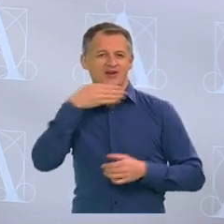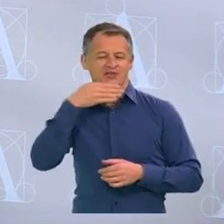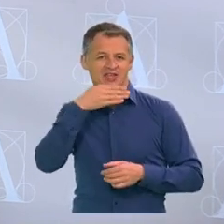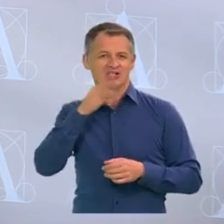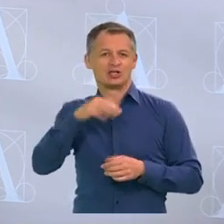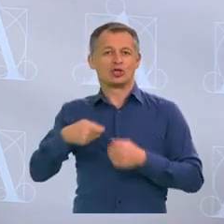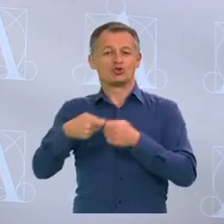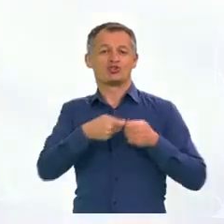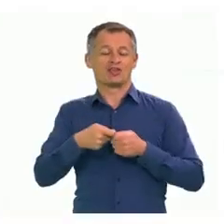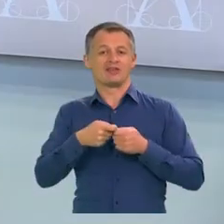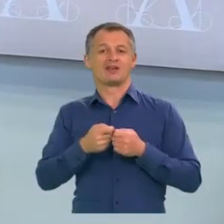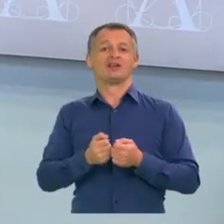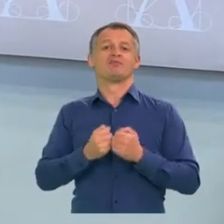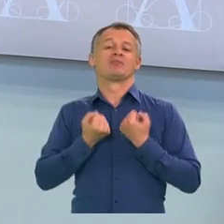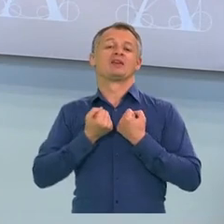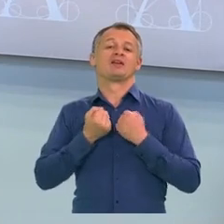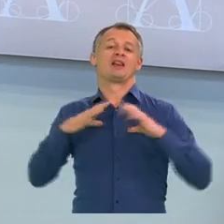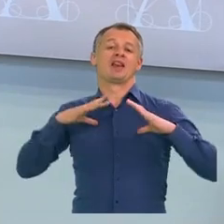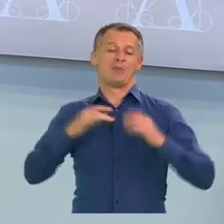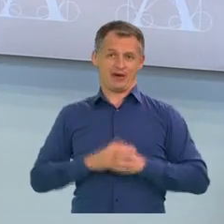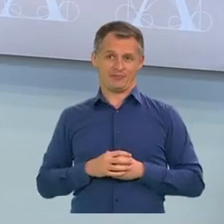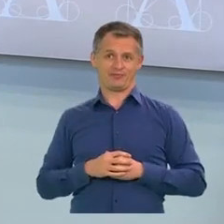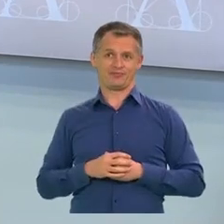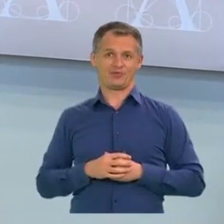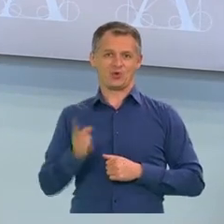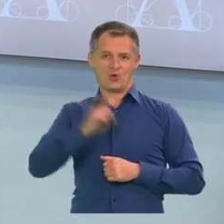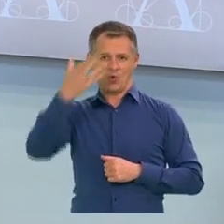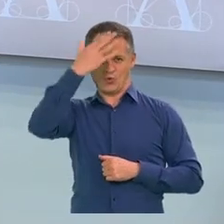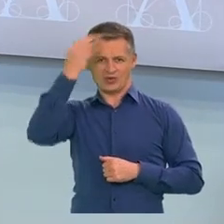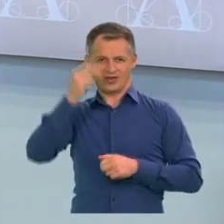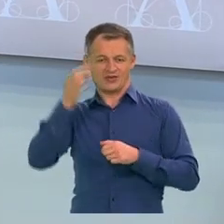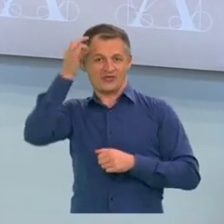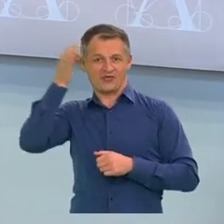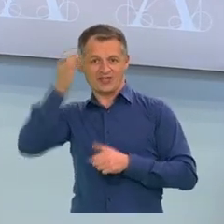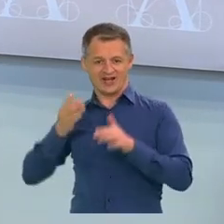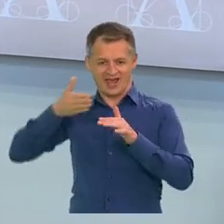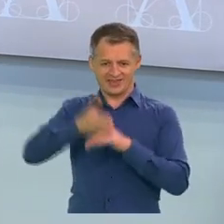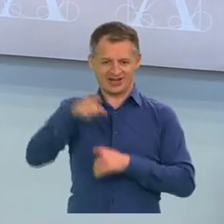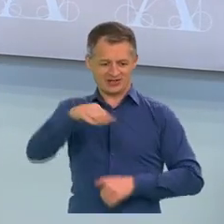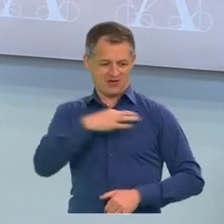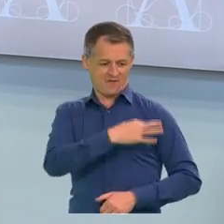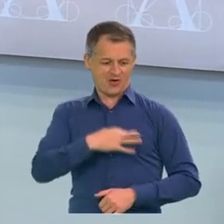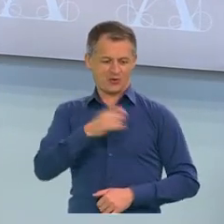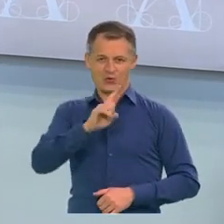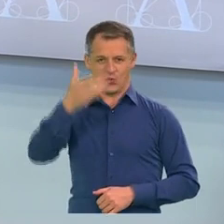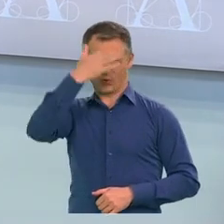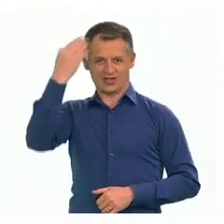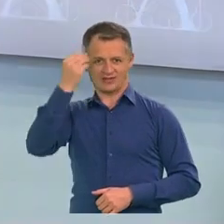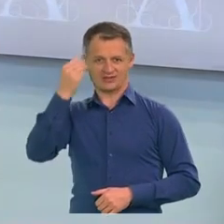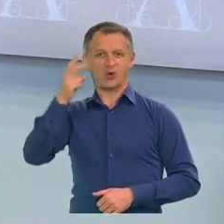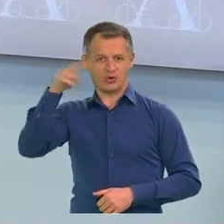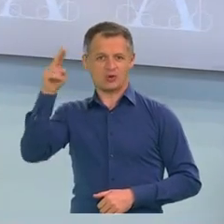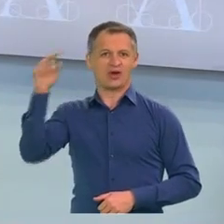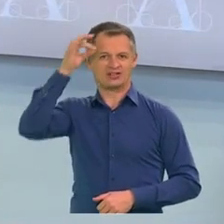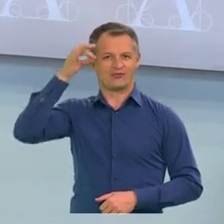societate democratică. Să nu uitați de aspirațiile cu care ați intrat în această facultate și să nu uitați să visați